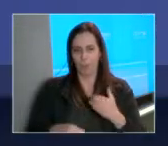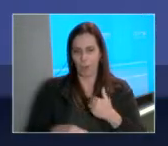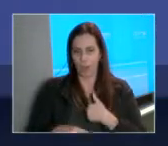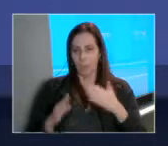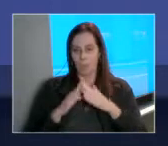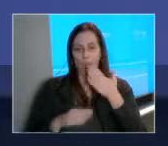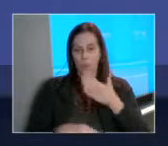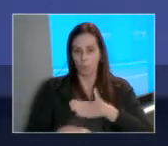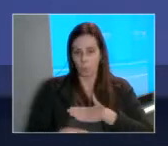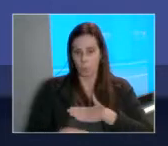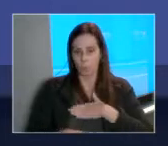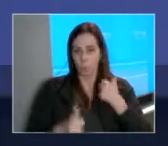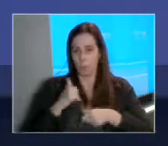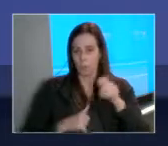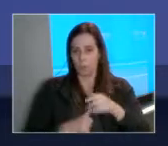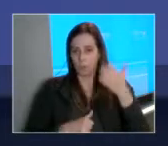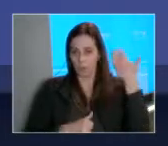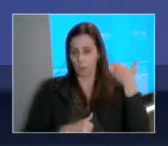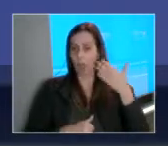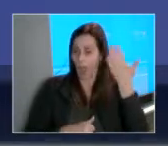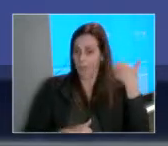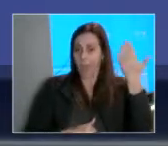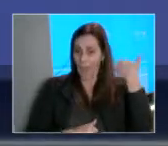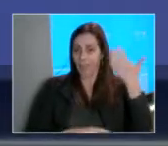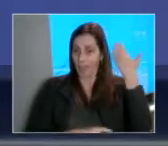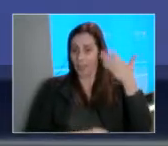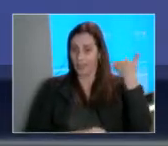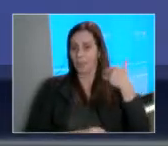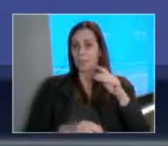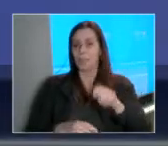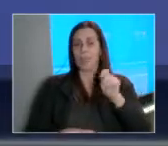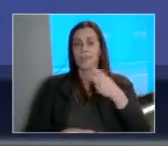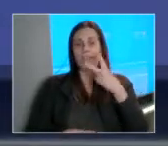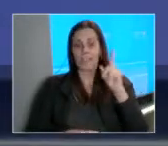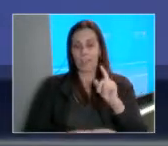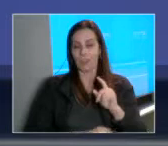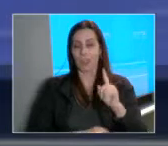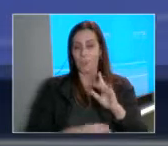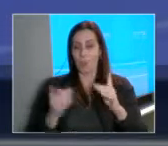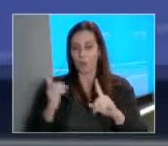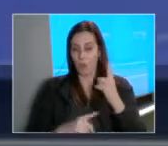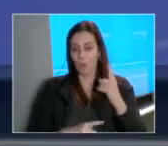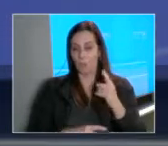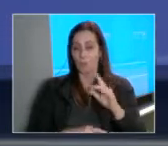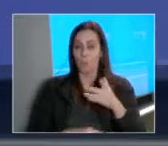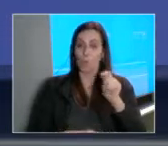בית יהודי, מועמדת לכנסת, היית, אנחנו לא מעשים. הייתי ב-21, נכון, אבל מה שקורה